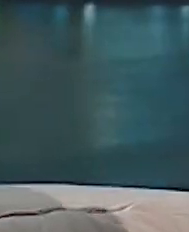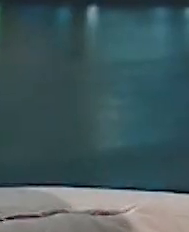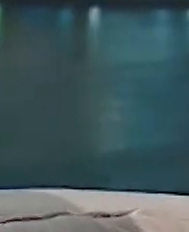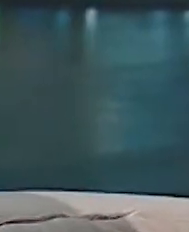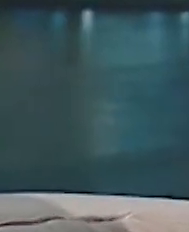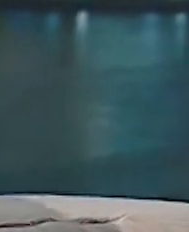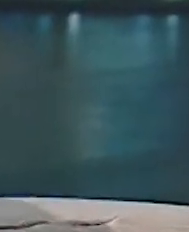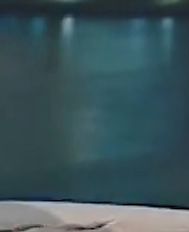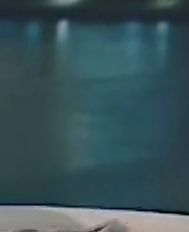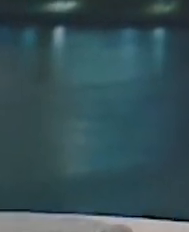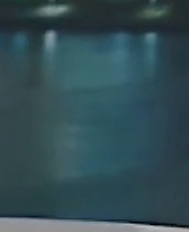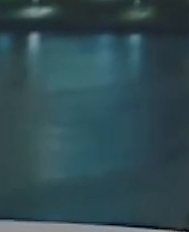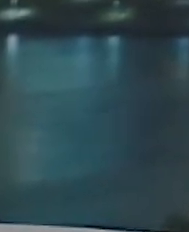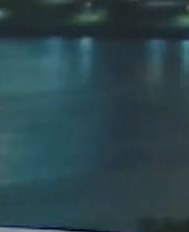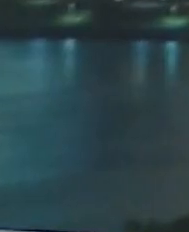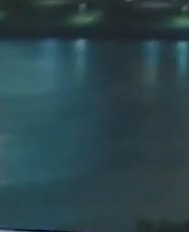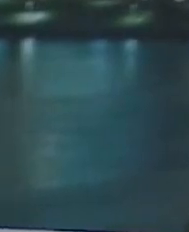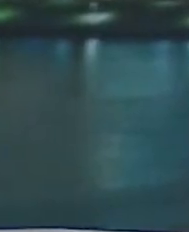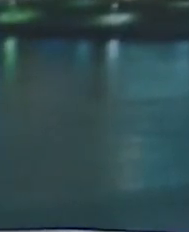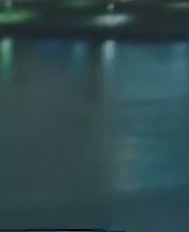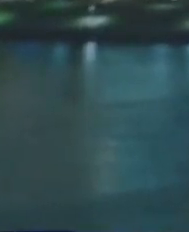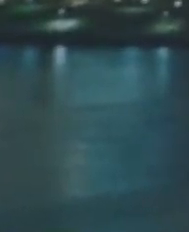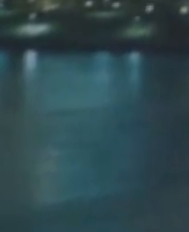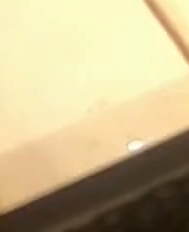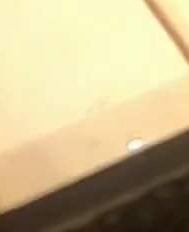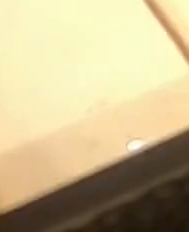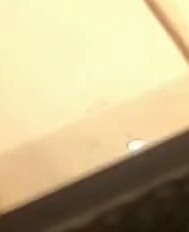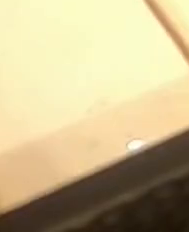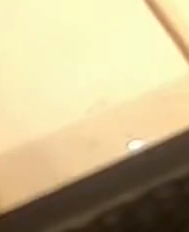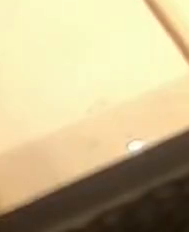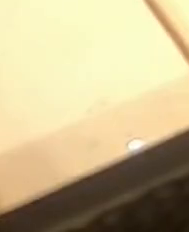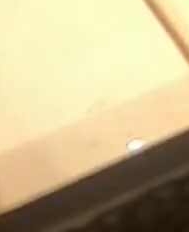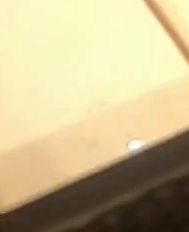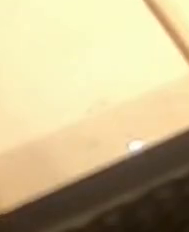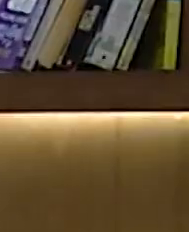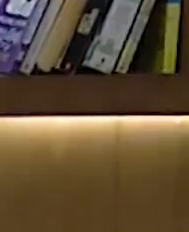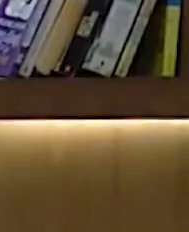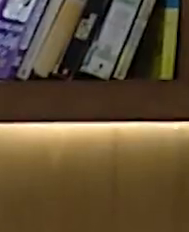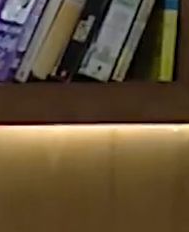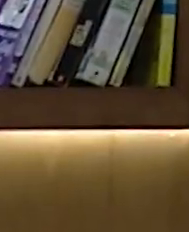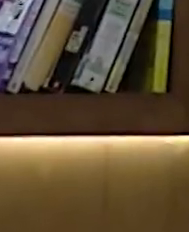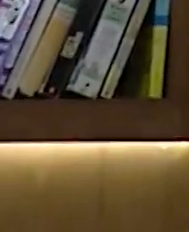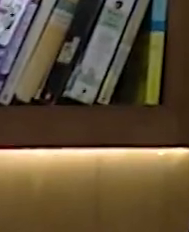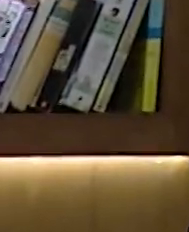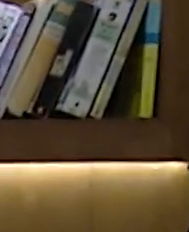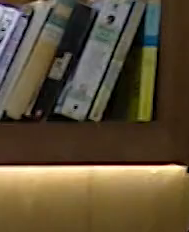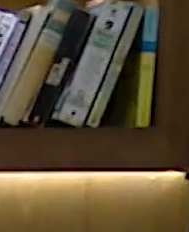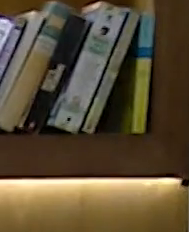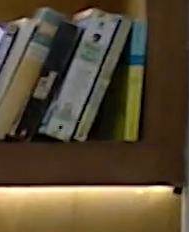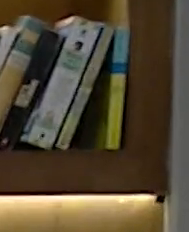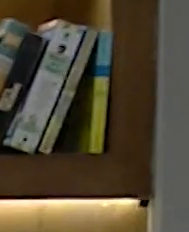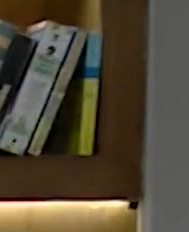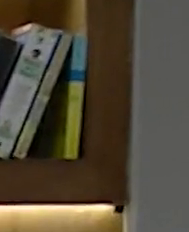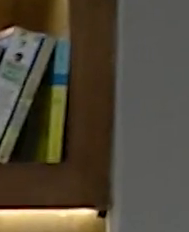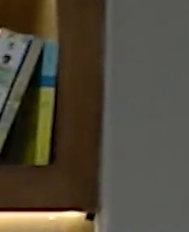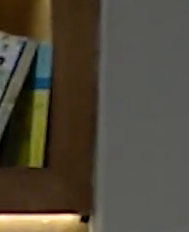ويقولوا مالها كده سايحة، وبرند في بيتهم كده بيحة، وانا مهما حاولت